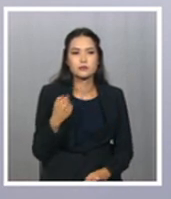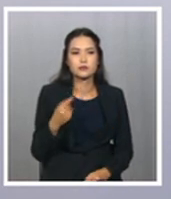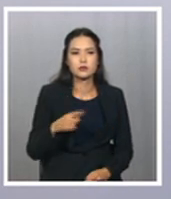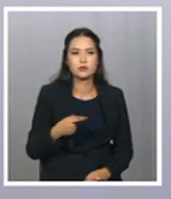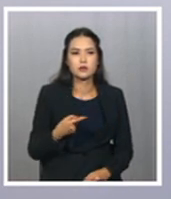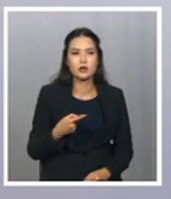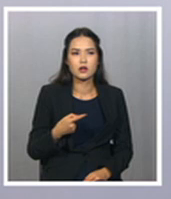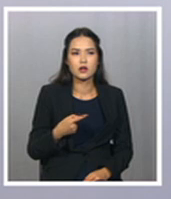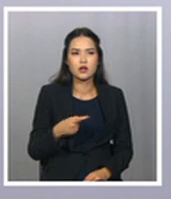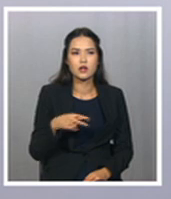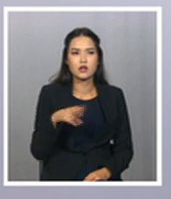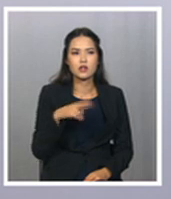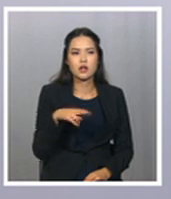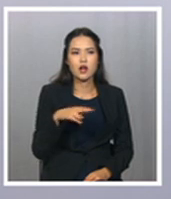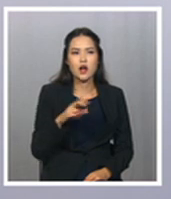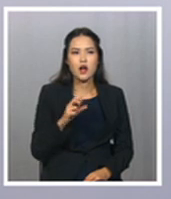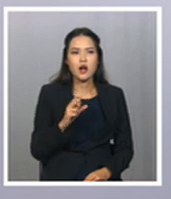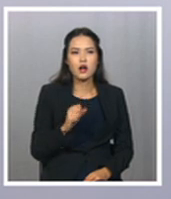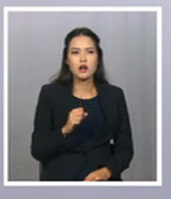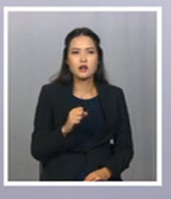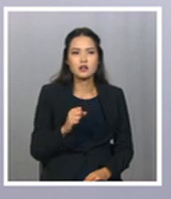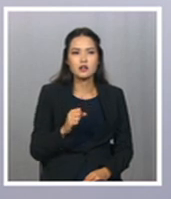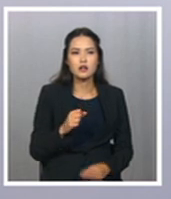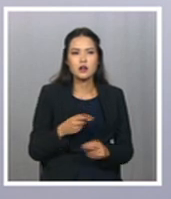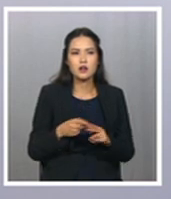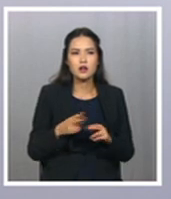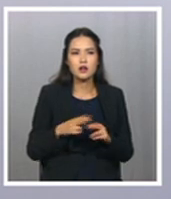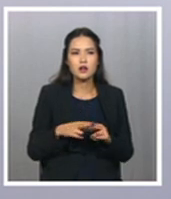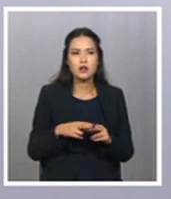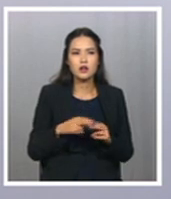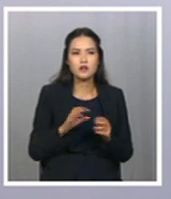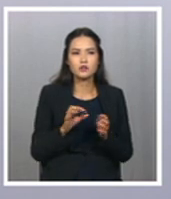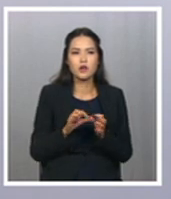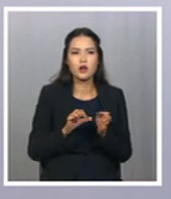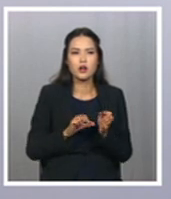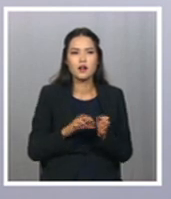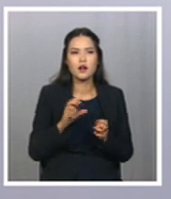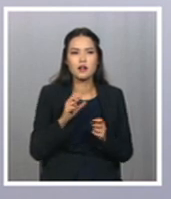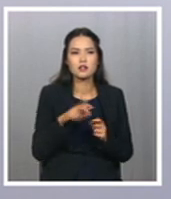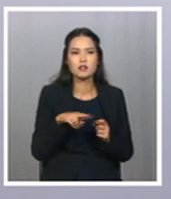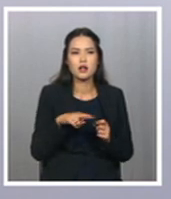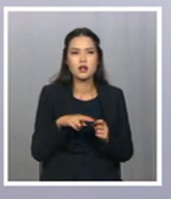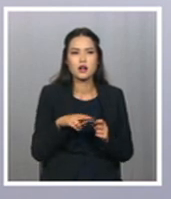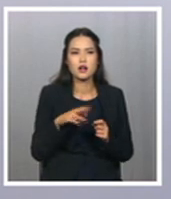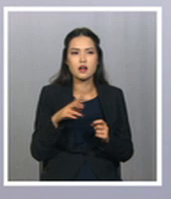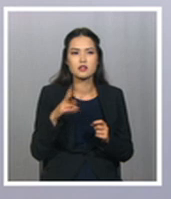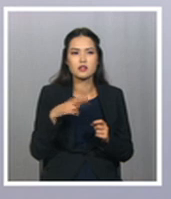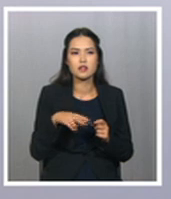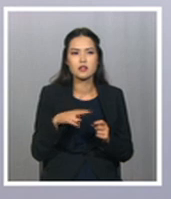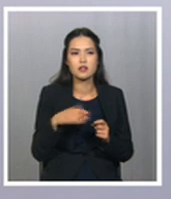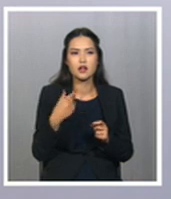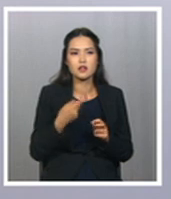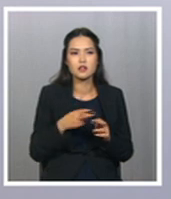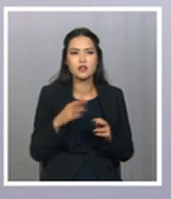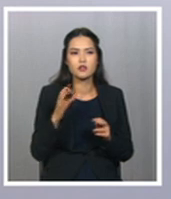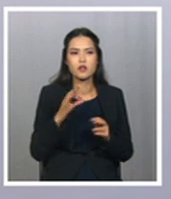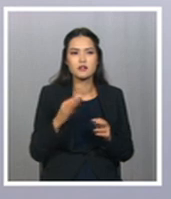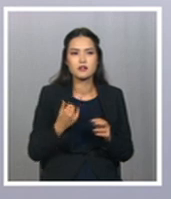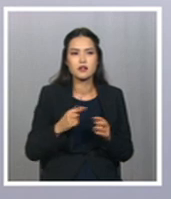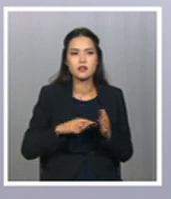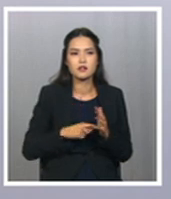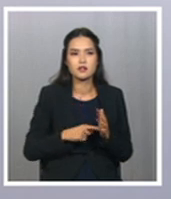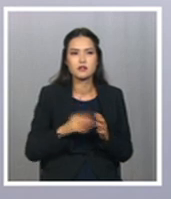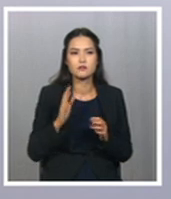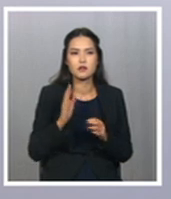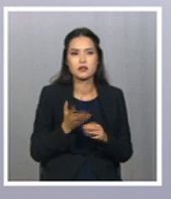ал ДА OY осында, және ДД1 бұл OZ осының оң